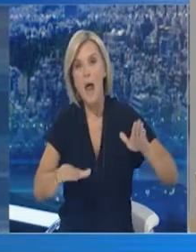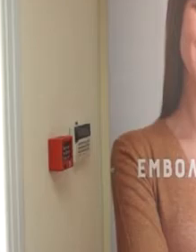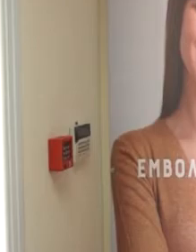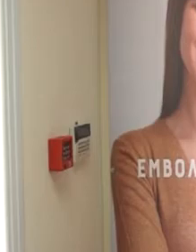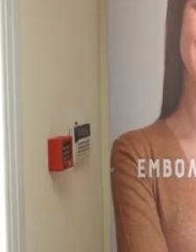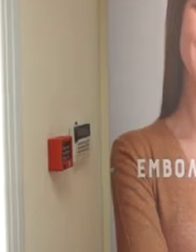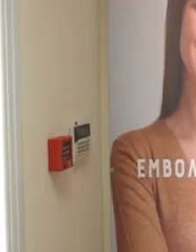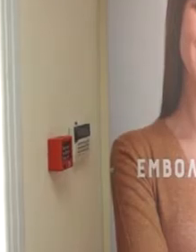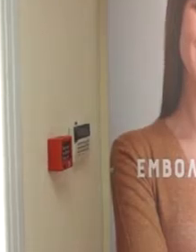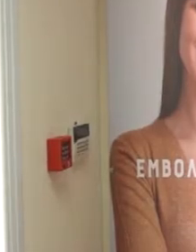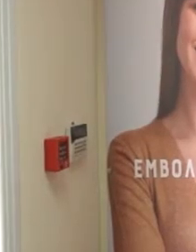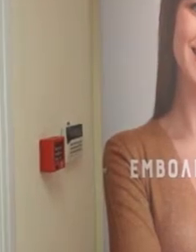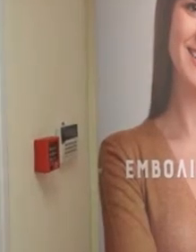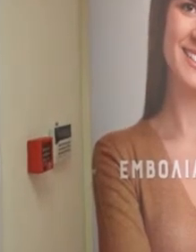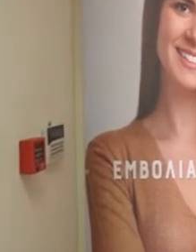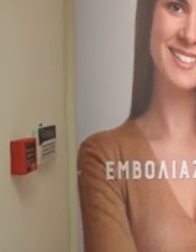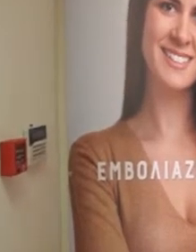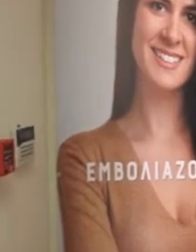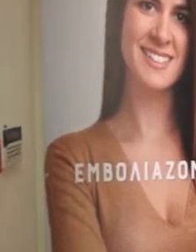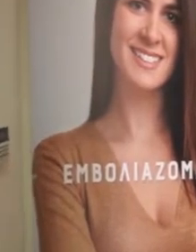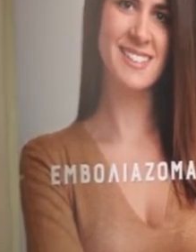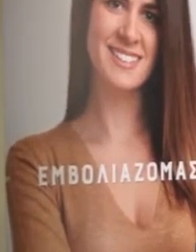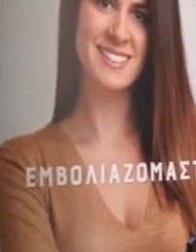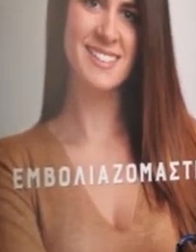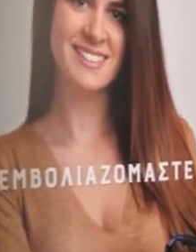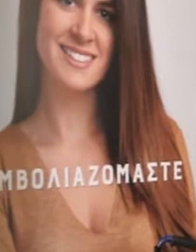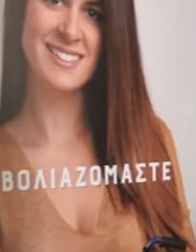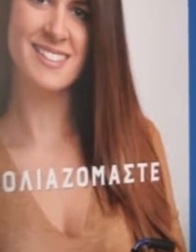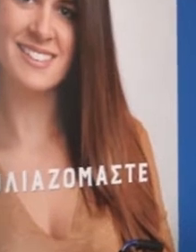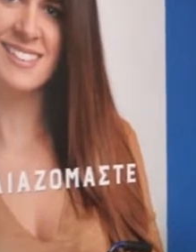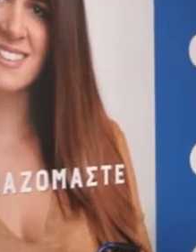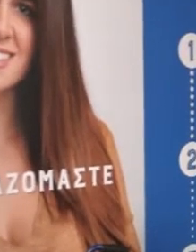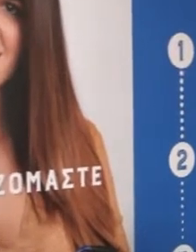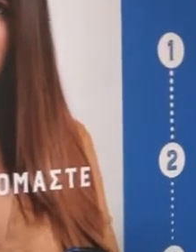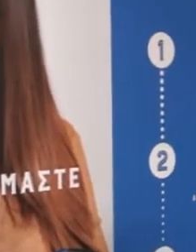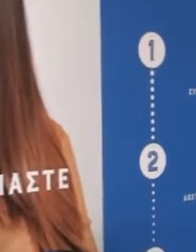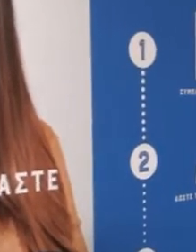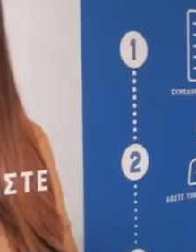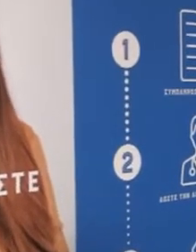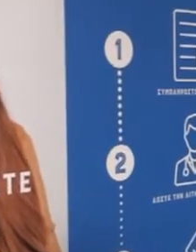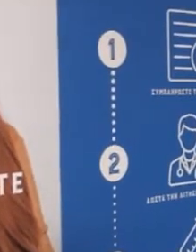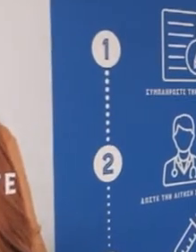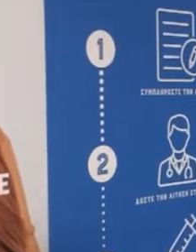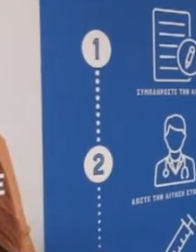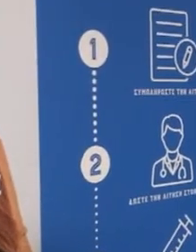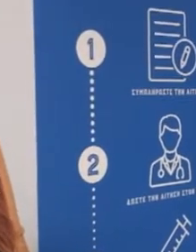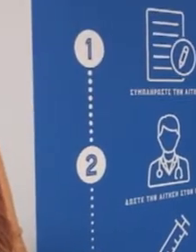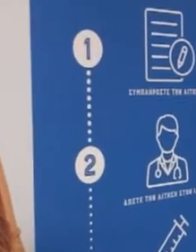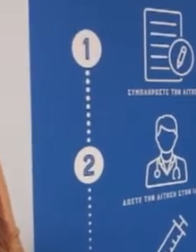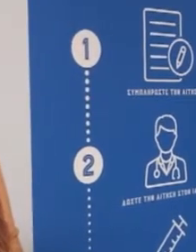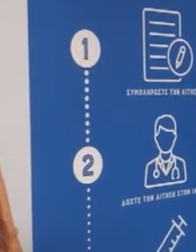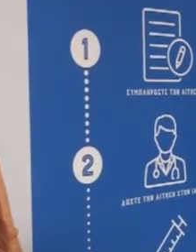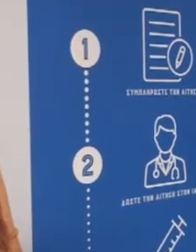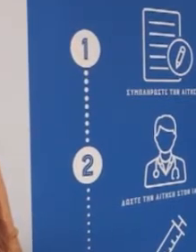δεδομένα. Η πλατφόρμα για τον εμβολιασμό των ηλικιών 12-15 ετών πρόκειται να ανοίξει την Παρασκευή 30 Ιουλίου, όπως